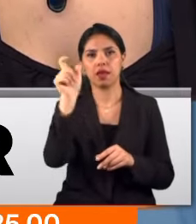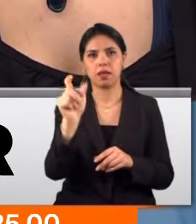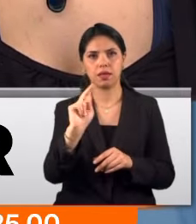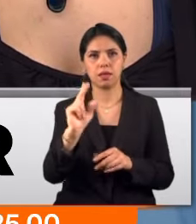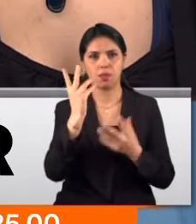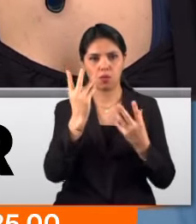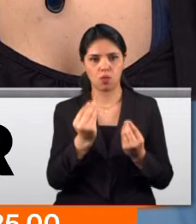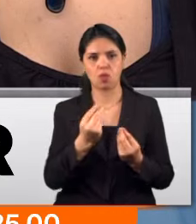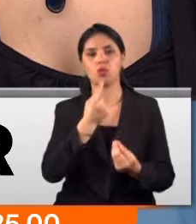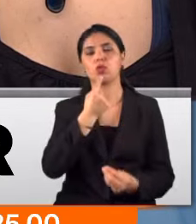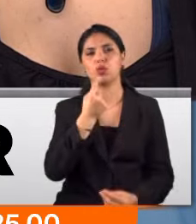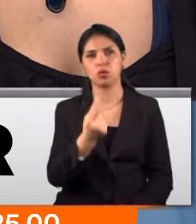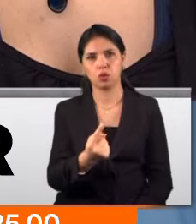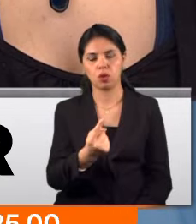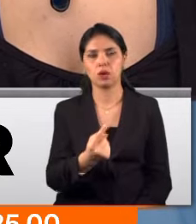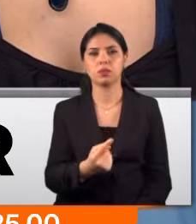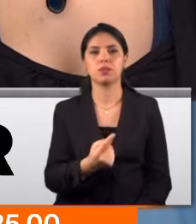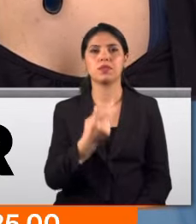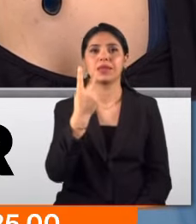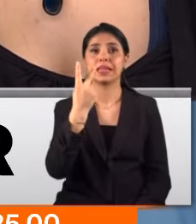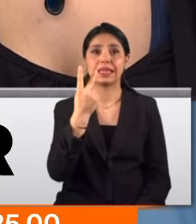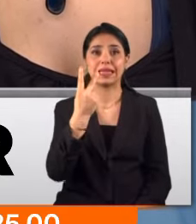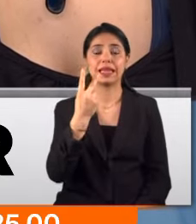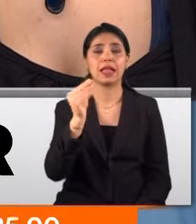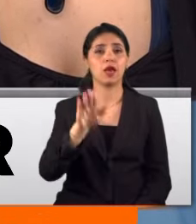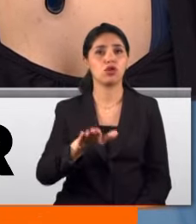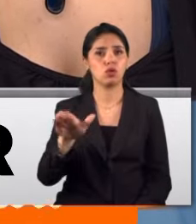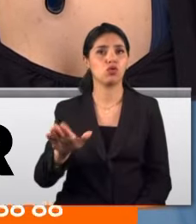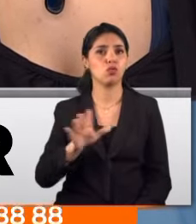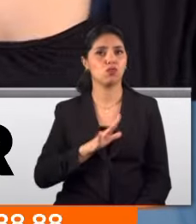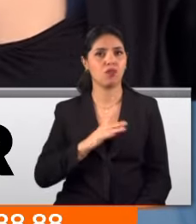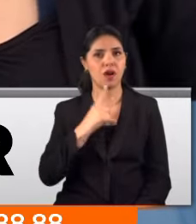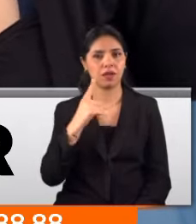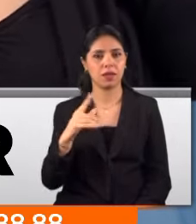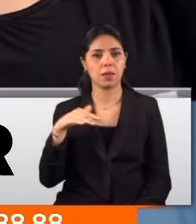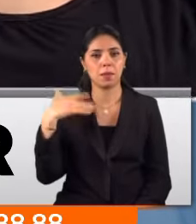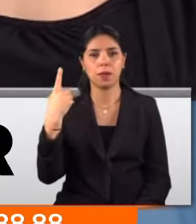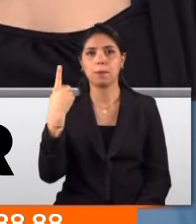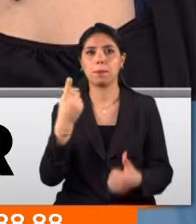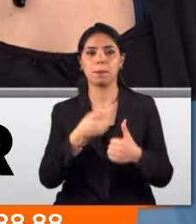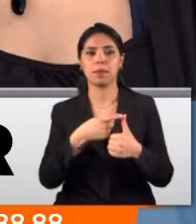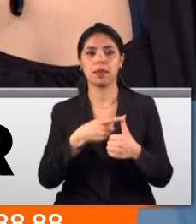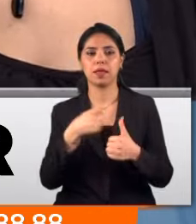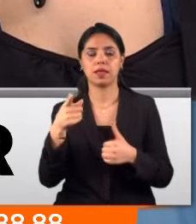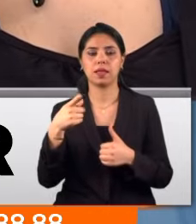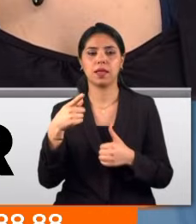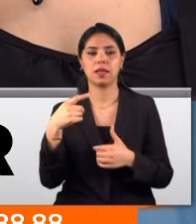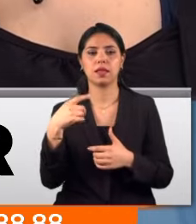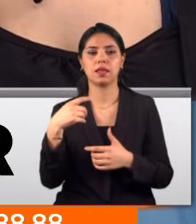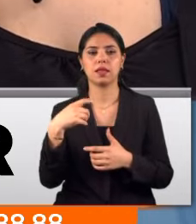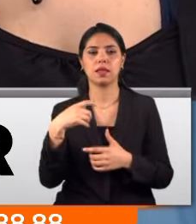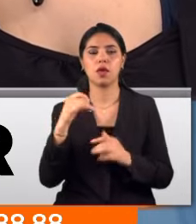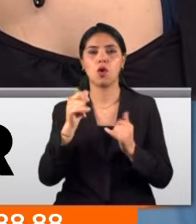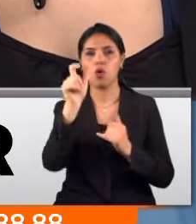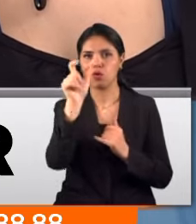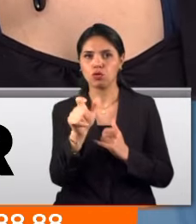olduğunu bahsetmişti. Ve iki tane daha çocuğum var demişti. Ama bir tanesini de o Yeşilçam artist